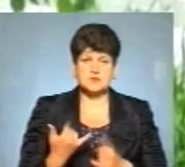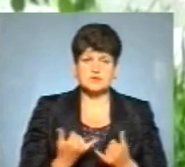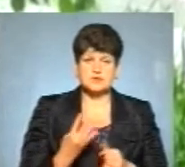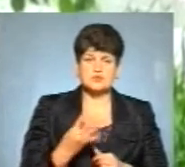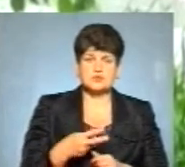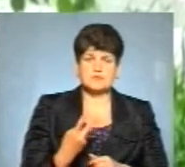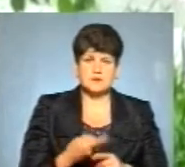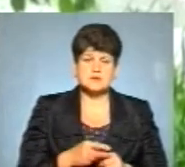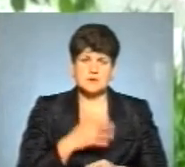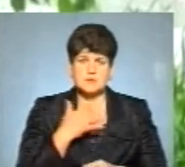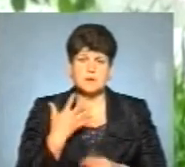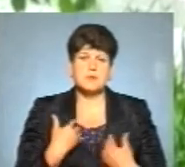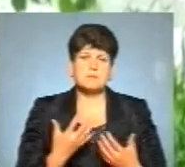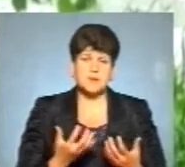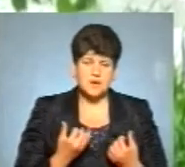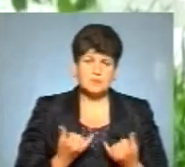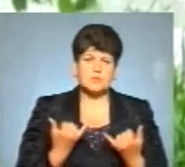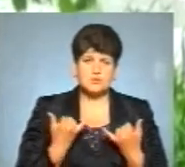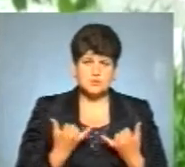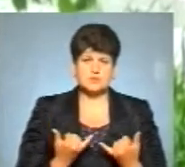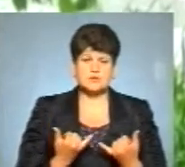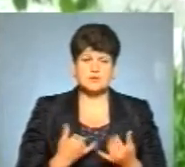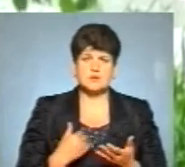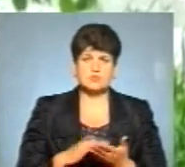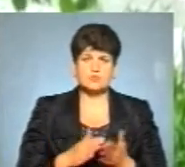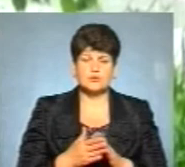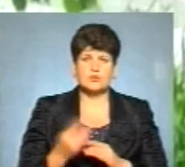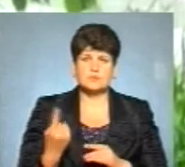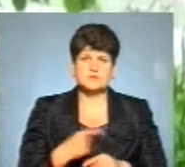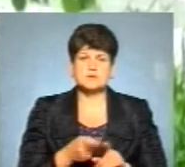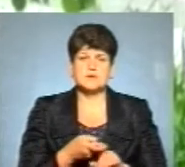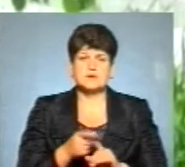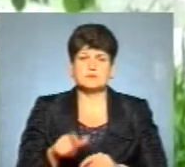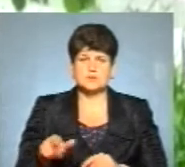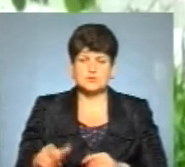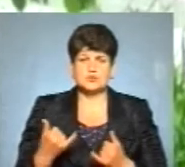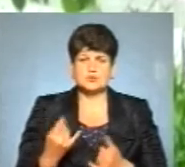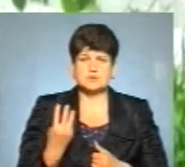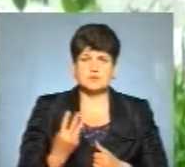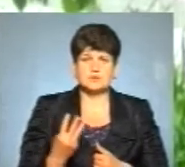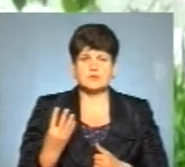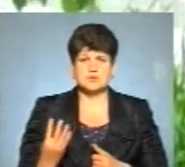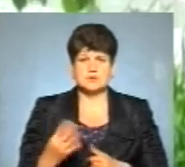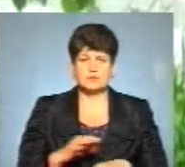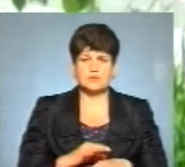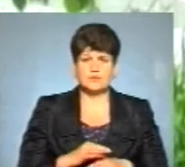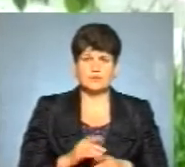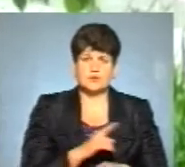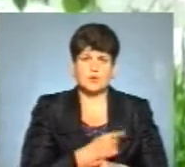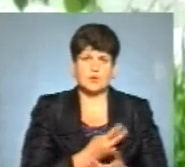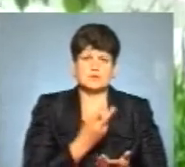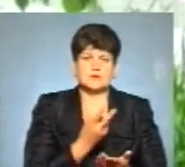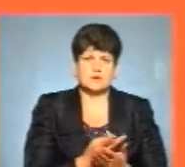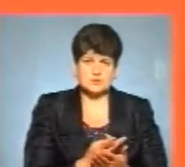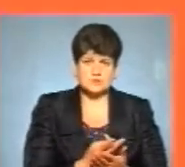багато. Ми, звичайно, приймемо і приймемо сьогодні. Я домовлений з обласним інфекціоністом, що сьогодні троє-четверо хворих він до нас госпіталізує,